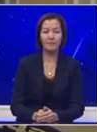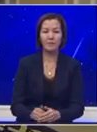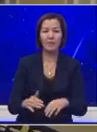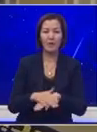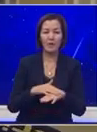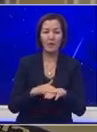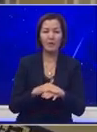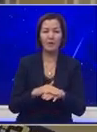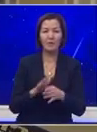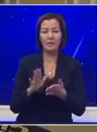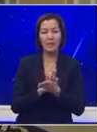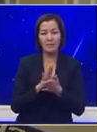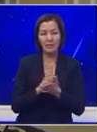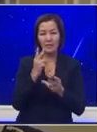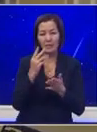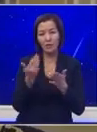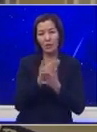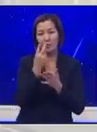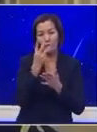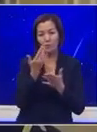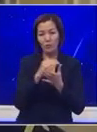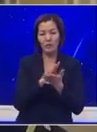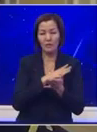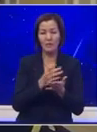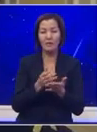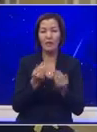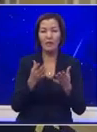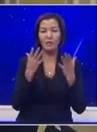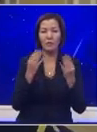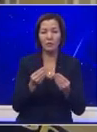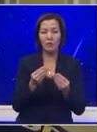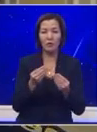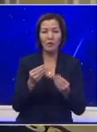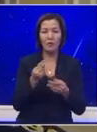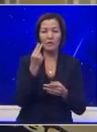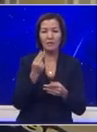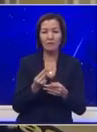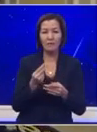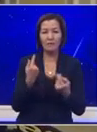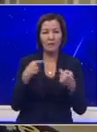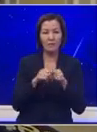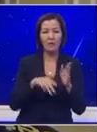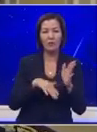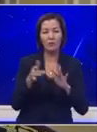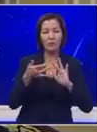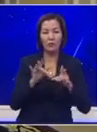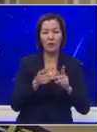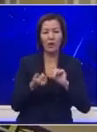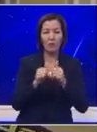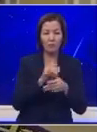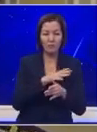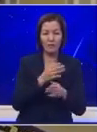сол газет арқылы соларда болып отқан жаңалықтарды көреді бізден. Қазіргі заманды білесіздер ғой, барлығы онлайнға көшіп кеткен